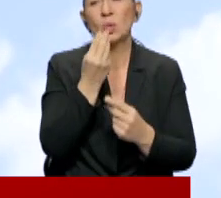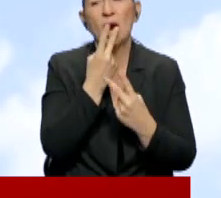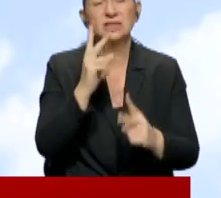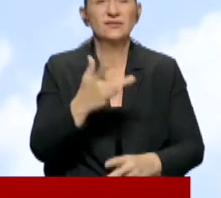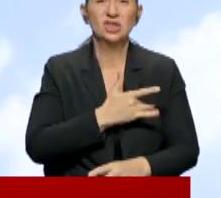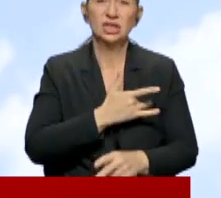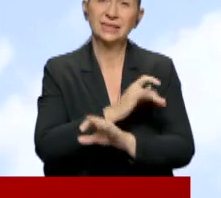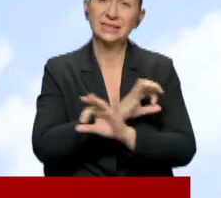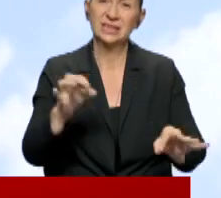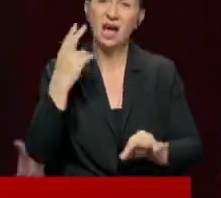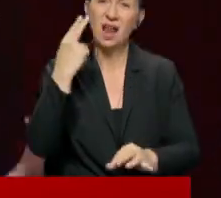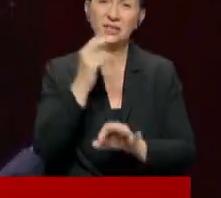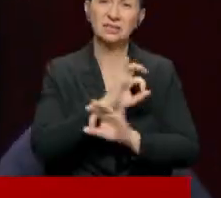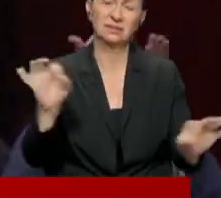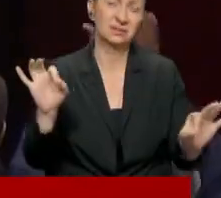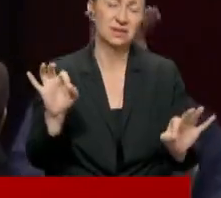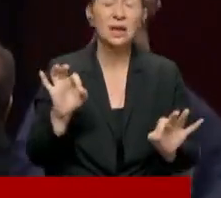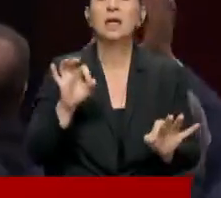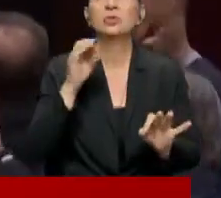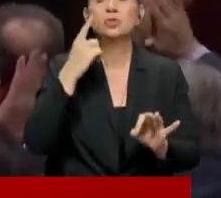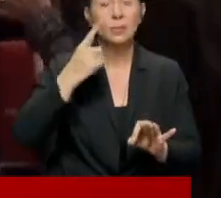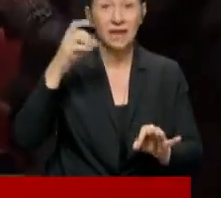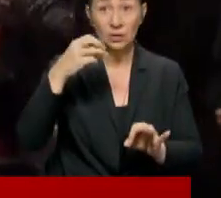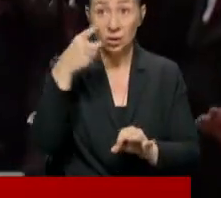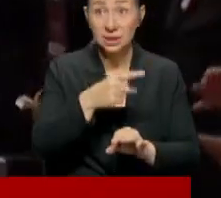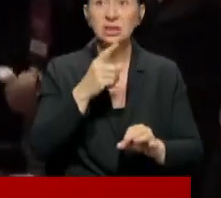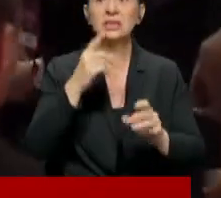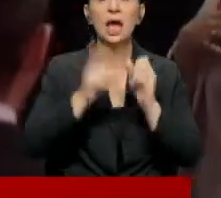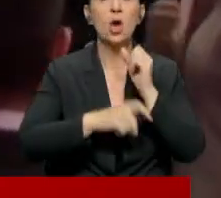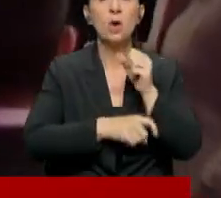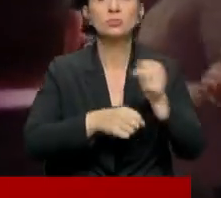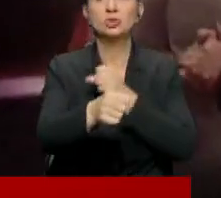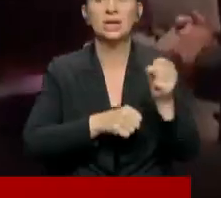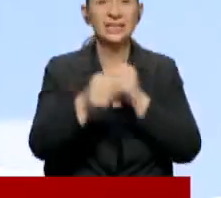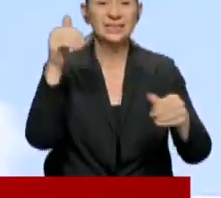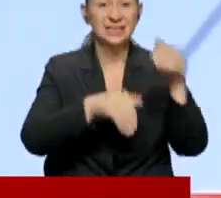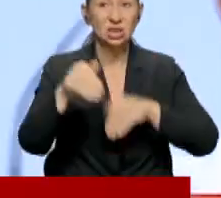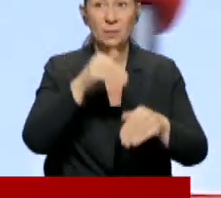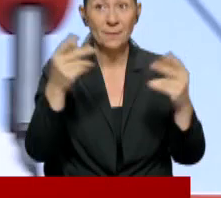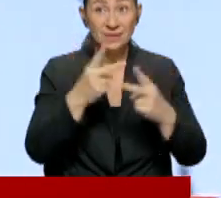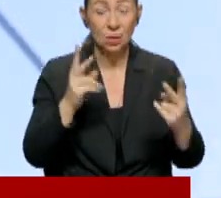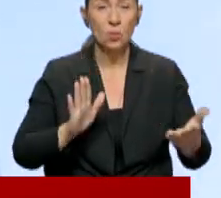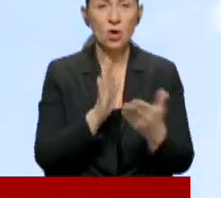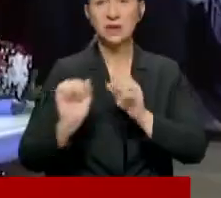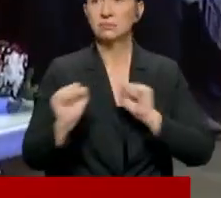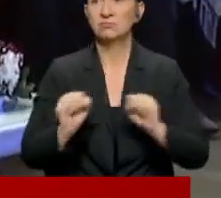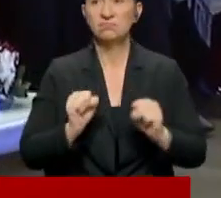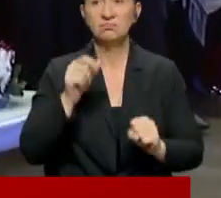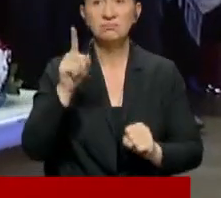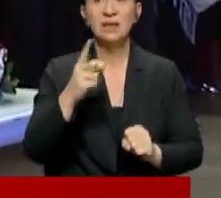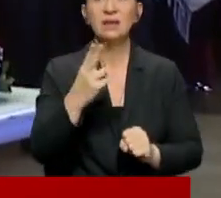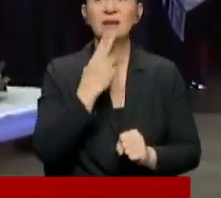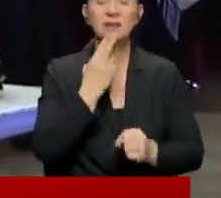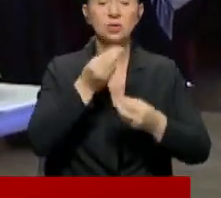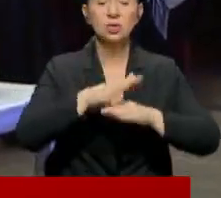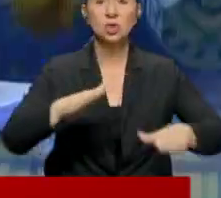açık vicdansızlıktır ahlaksızlıktır Cumhurbaşkanı Erdoğan'ın terörle mücadele üzerinden verdiği seçim mesajı muhalefeti öfkelendirdi kadın